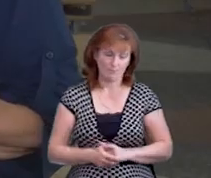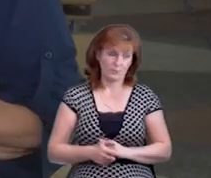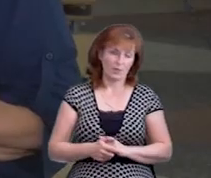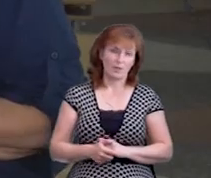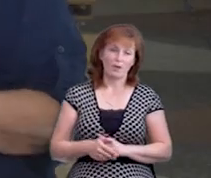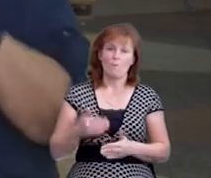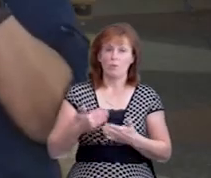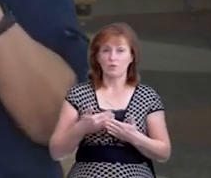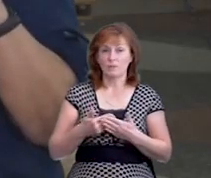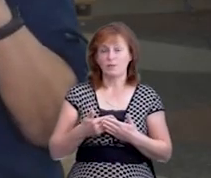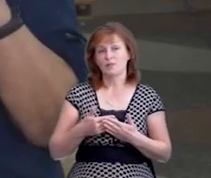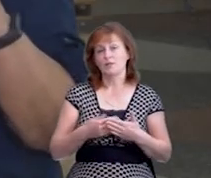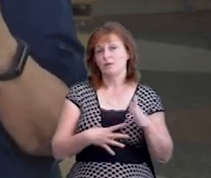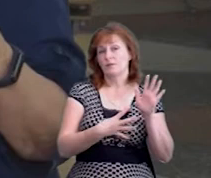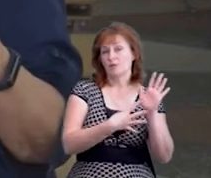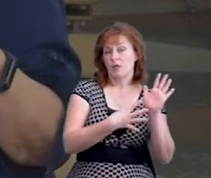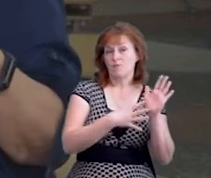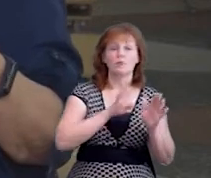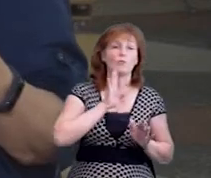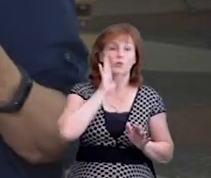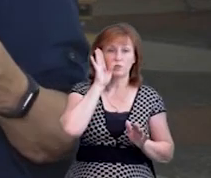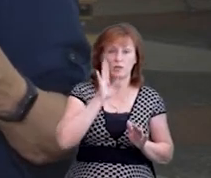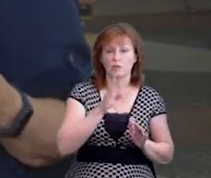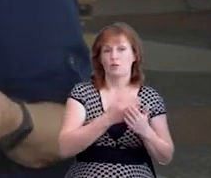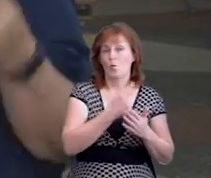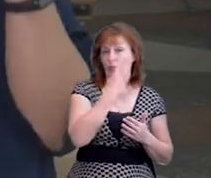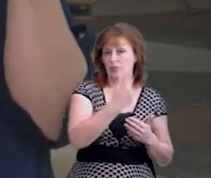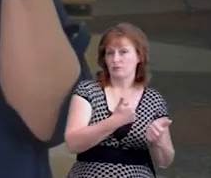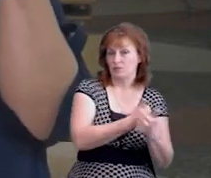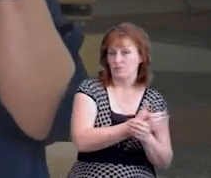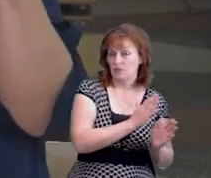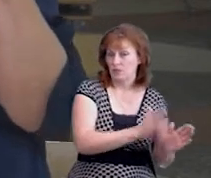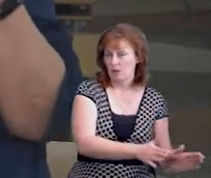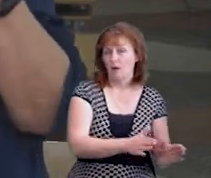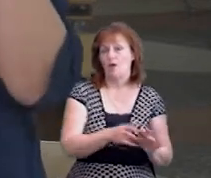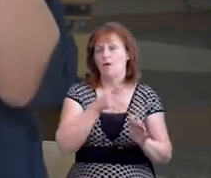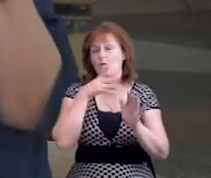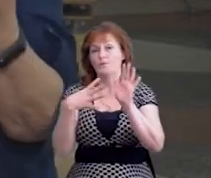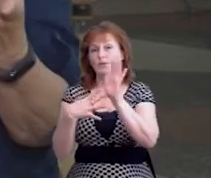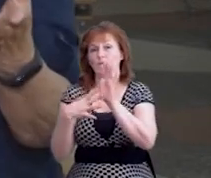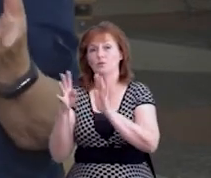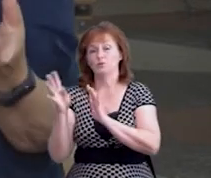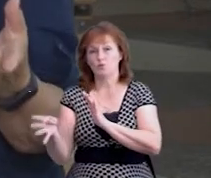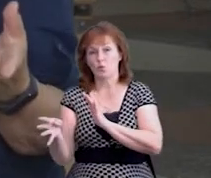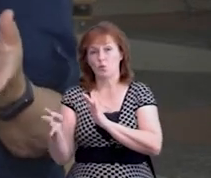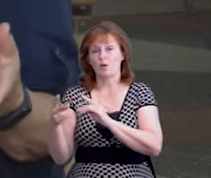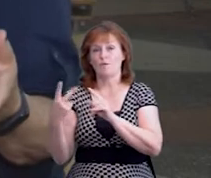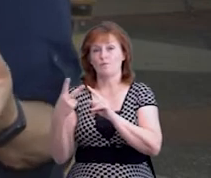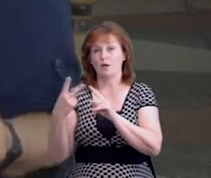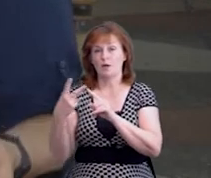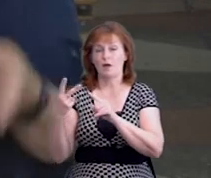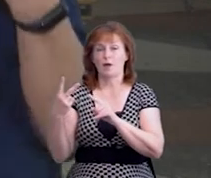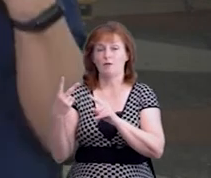одночасно. Наприклад, 9 годин одна зміна, 9:40 інша